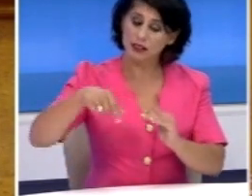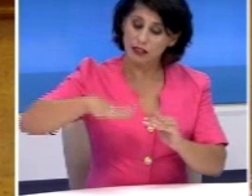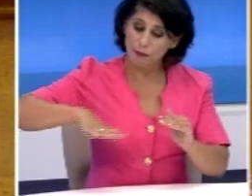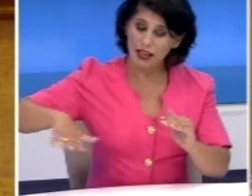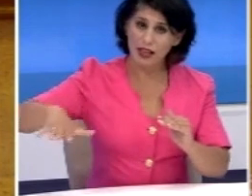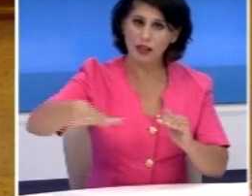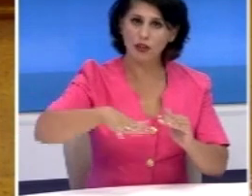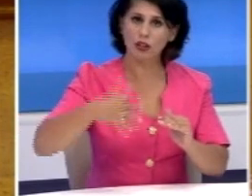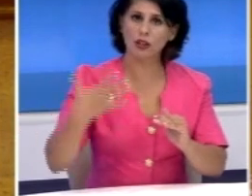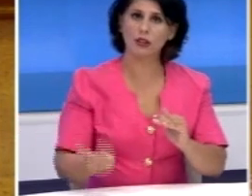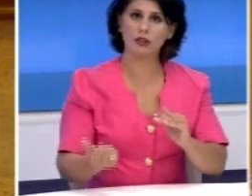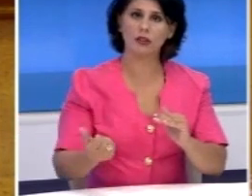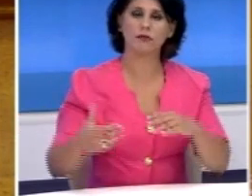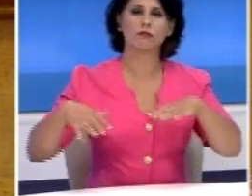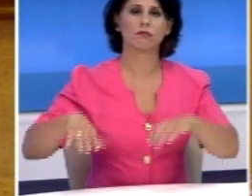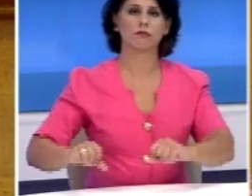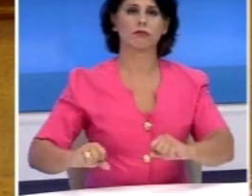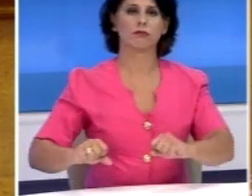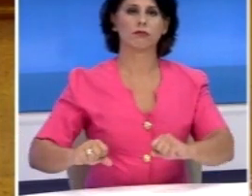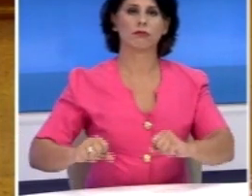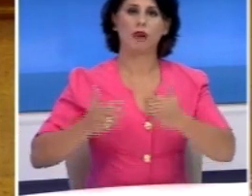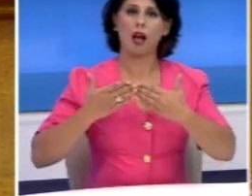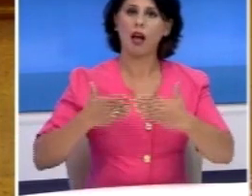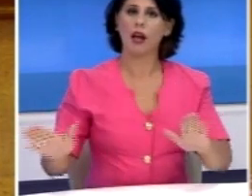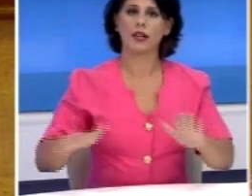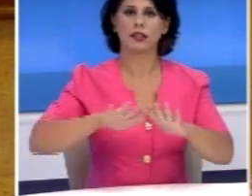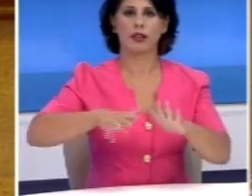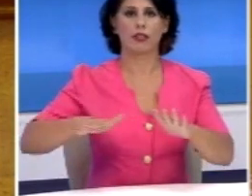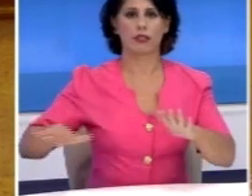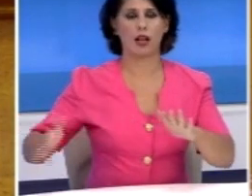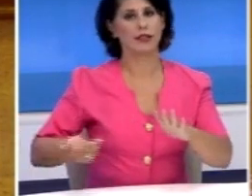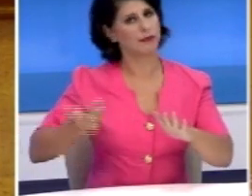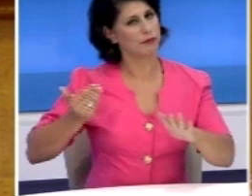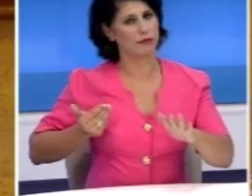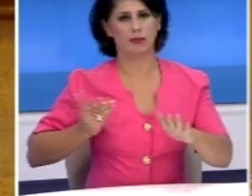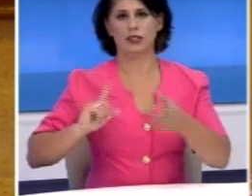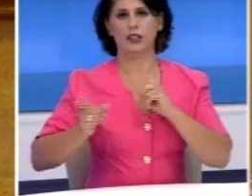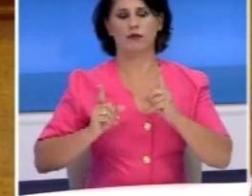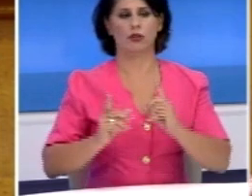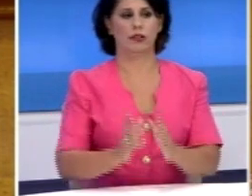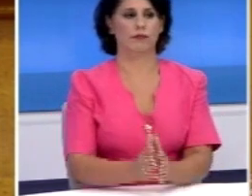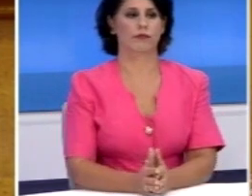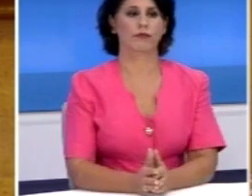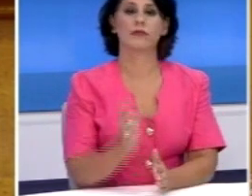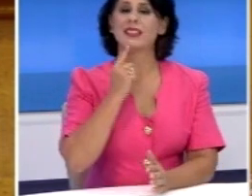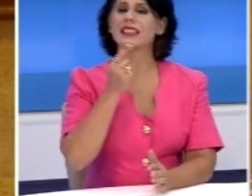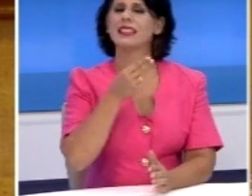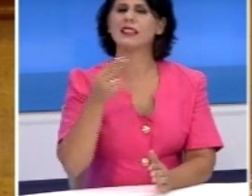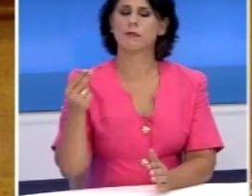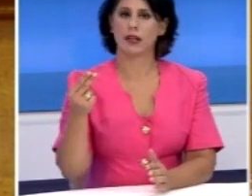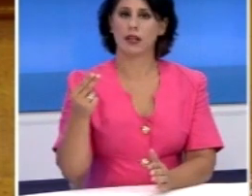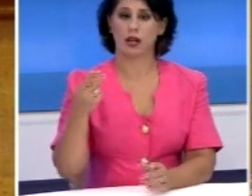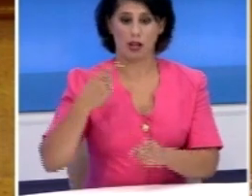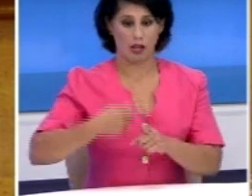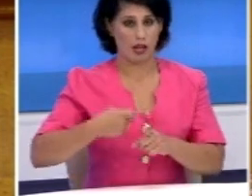περιοχή τελούσε υπό το καθεστώς της ανοιχτής θάλασσας πριν τη συμφωνία. Τι σημαίνει αυτό? Ότι